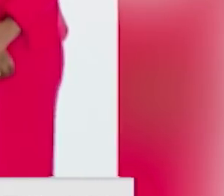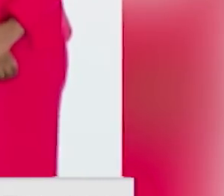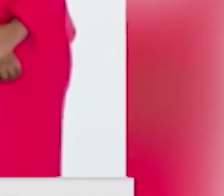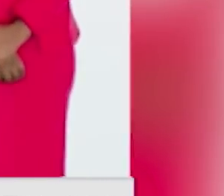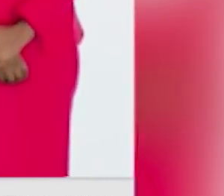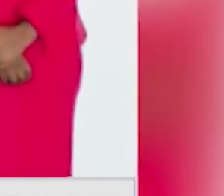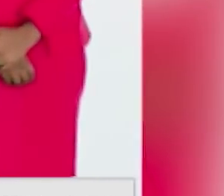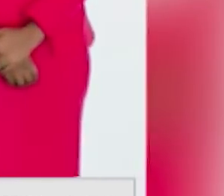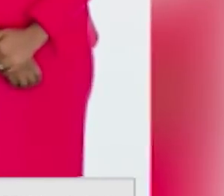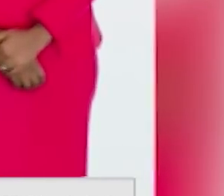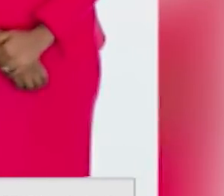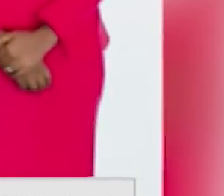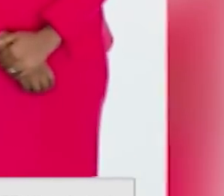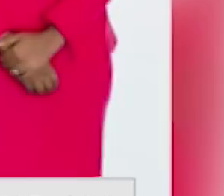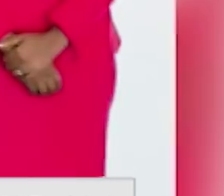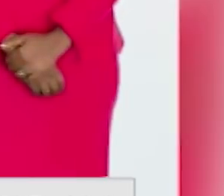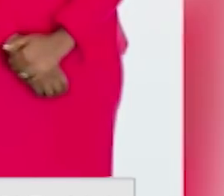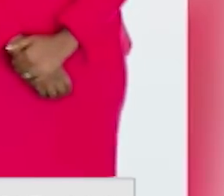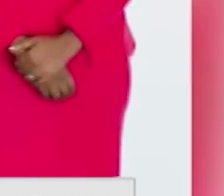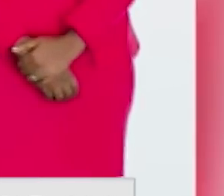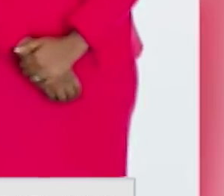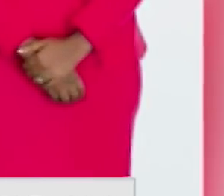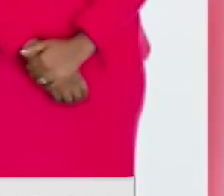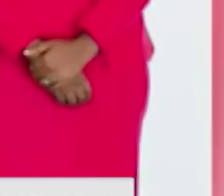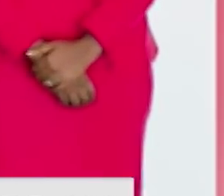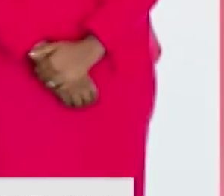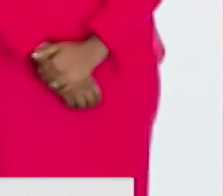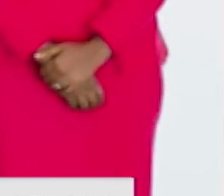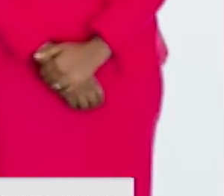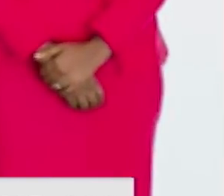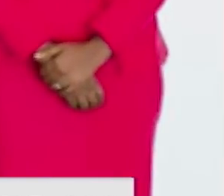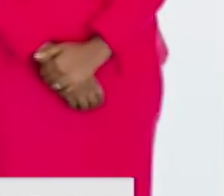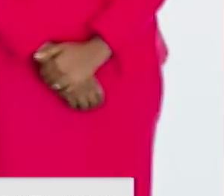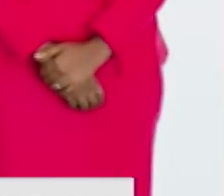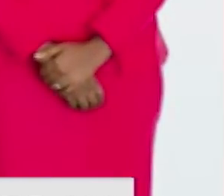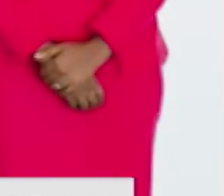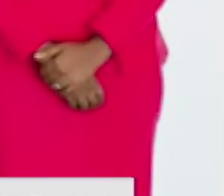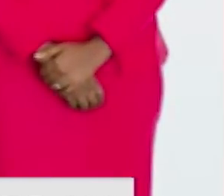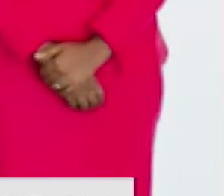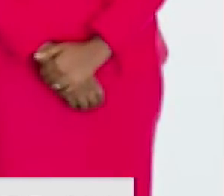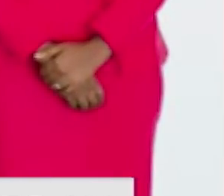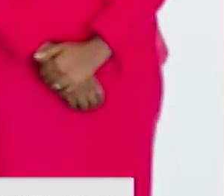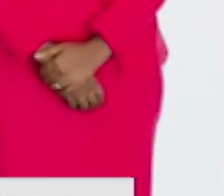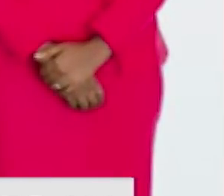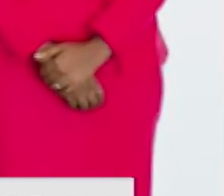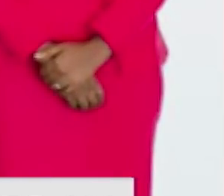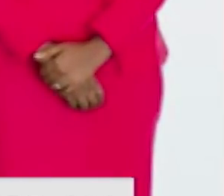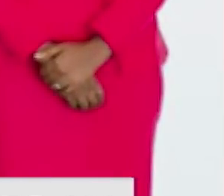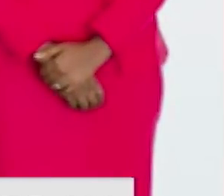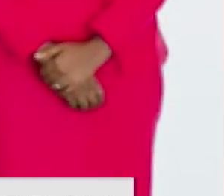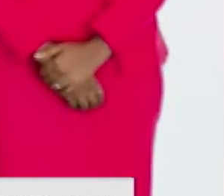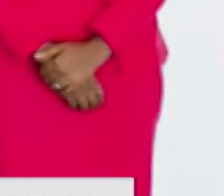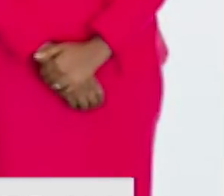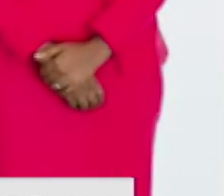abantu kubona internet rero kuri uyu wa kabiri akaba yakiriye uyu mushyitsi usibye ibyo rero kuri uyu wa kabiri kandi Perezida Kagame yanabonanye na